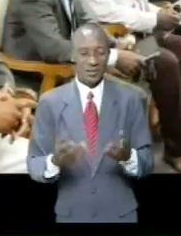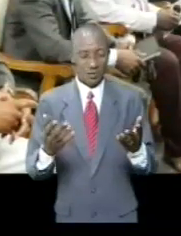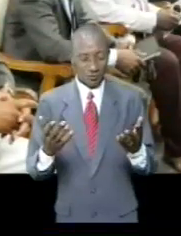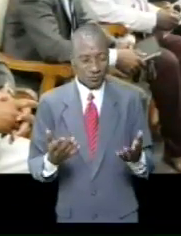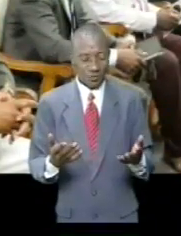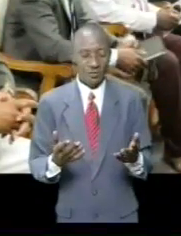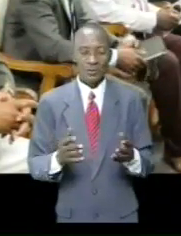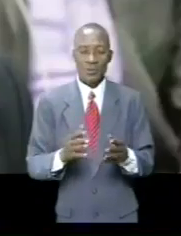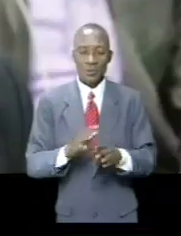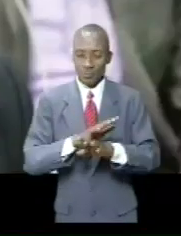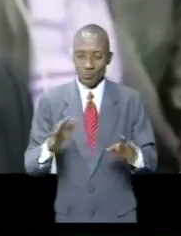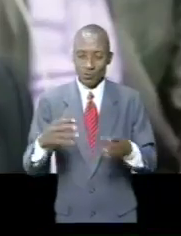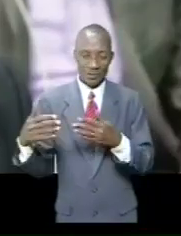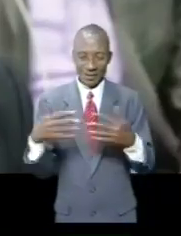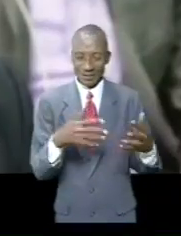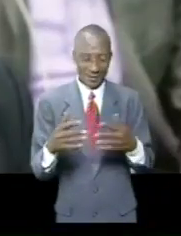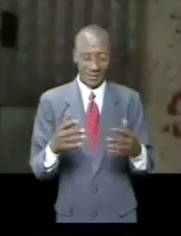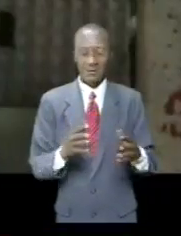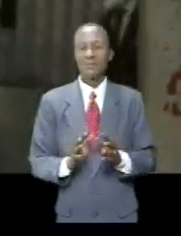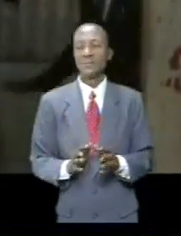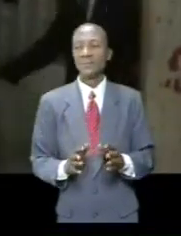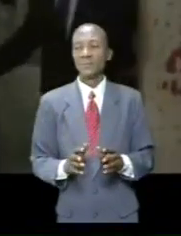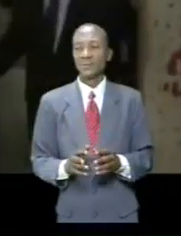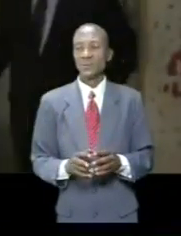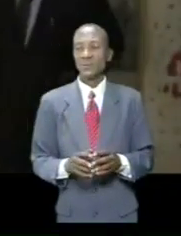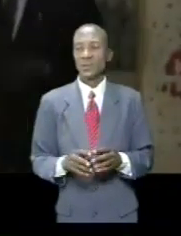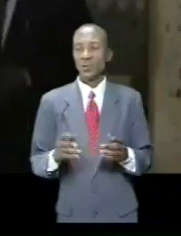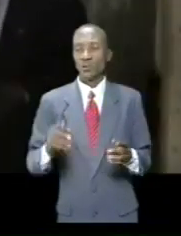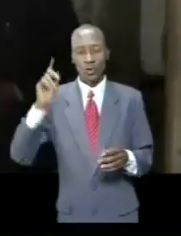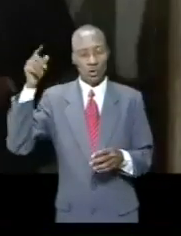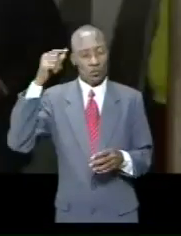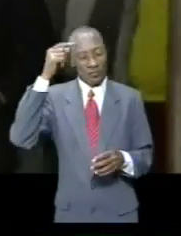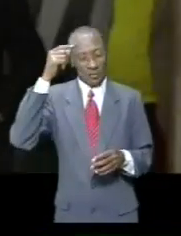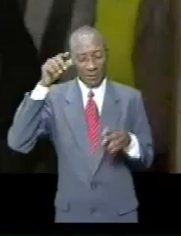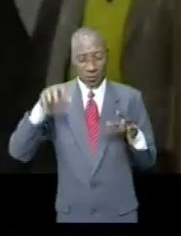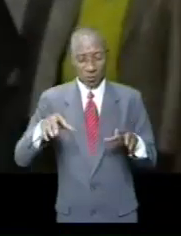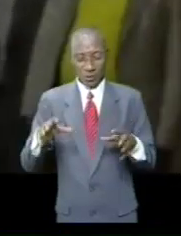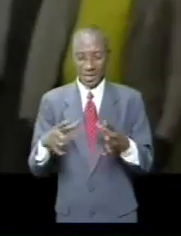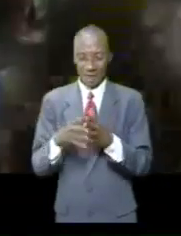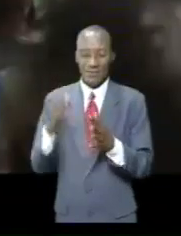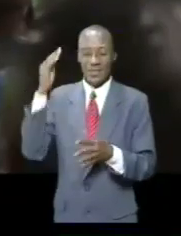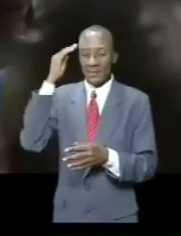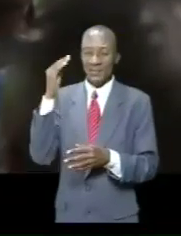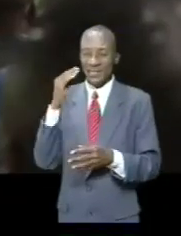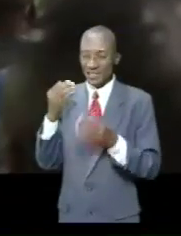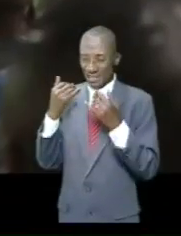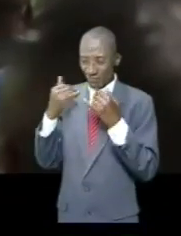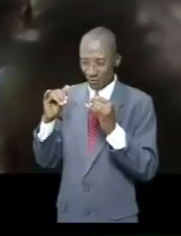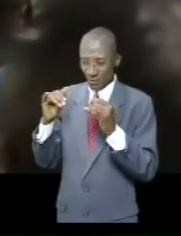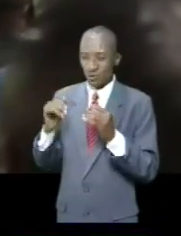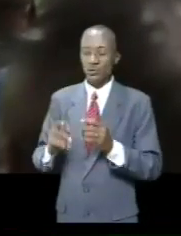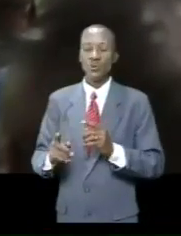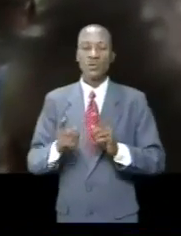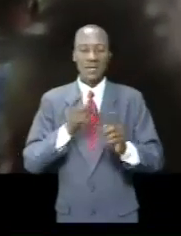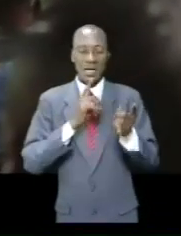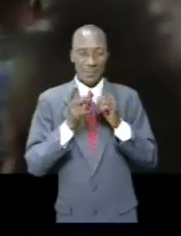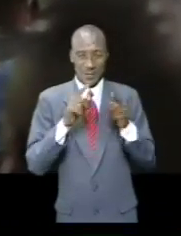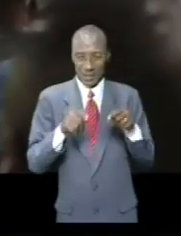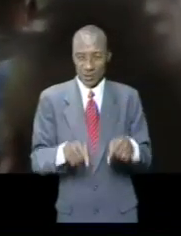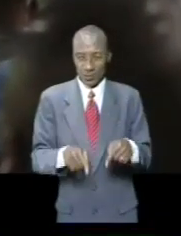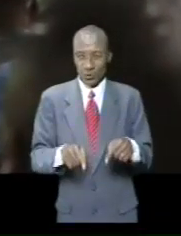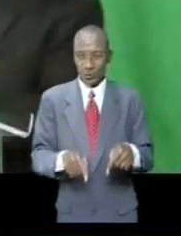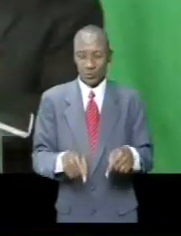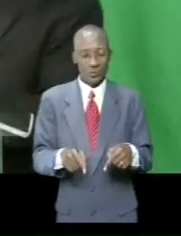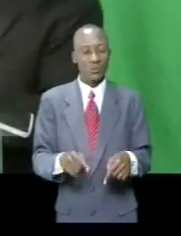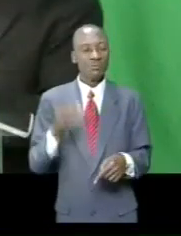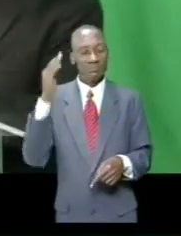est l'essentiel de la communication du gouvernement congolais à travers son porte-parole, David Jolino Diwampovesa Makelele, ministre d'État,